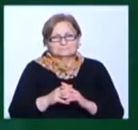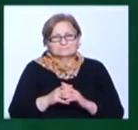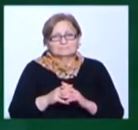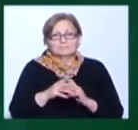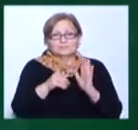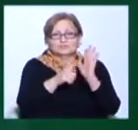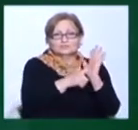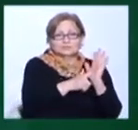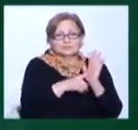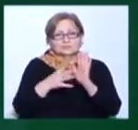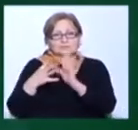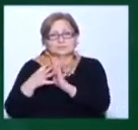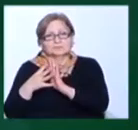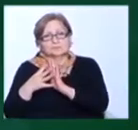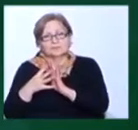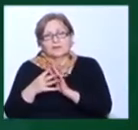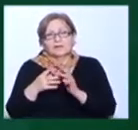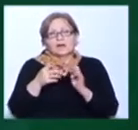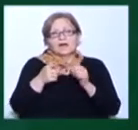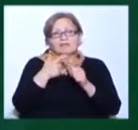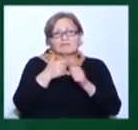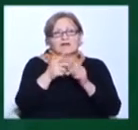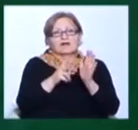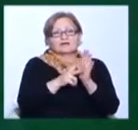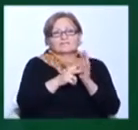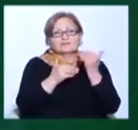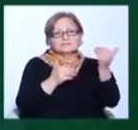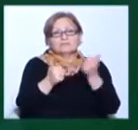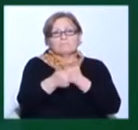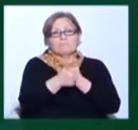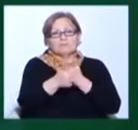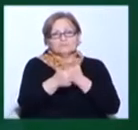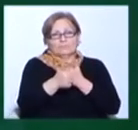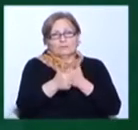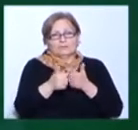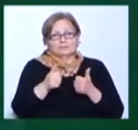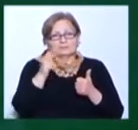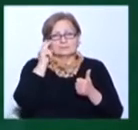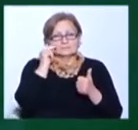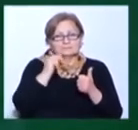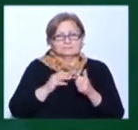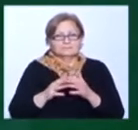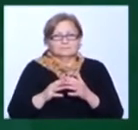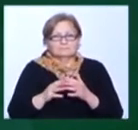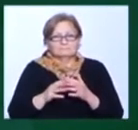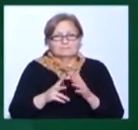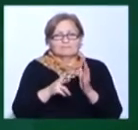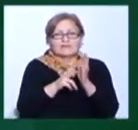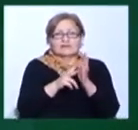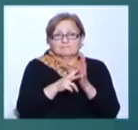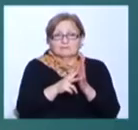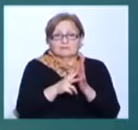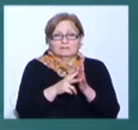7-იანს და 9-იანს 8-ის მეზობელი რიცხვები ქვია. სხვანაირადაც შემიძლია ვთქვა.